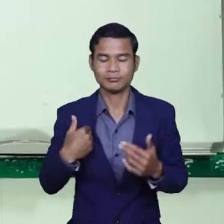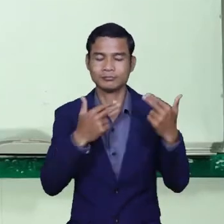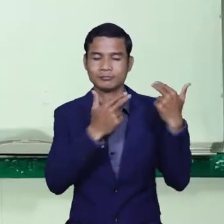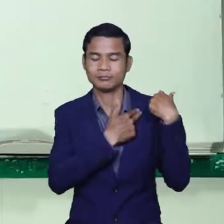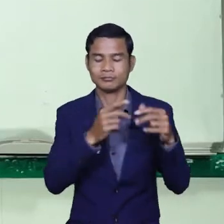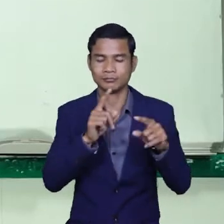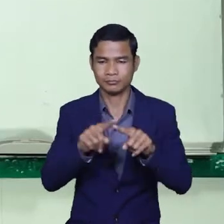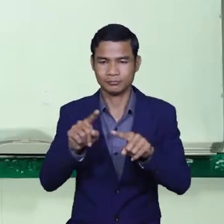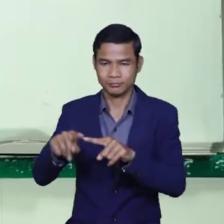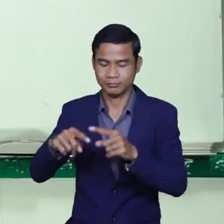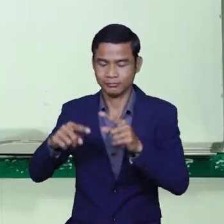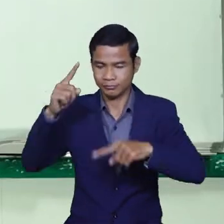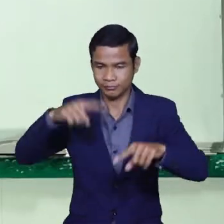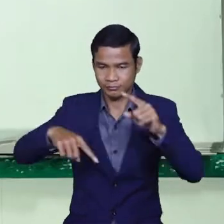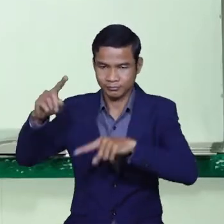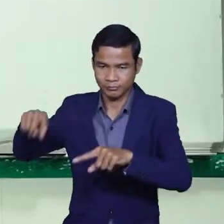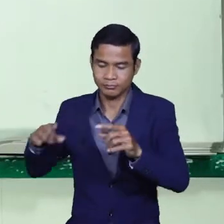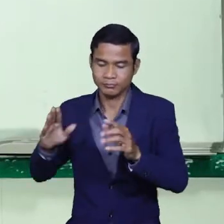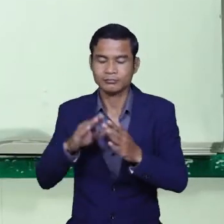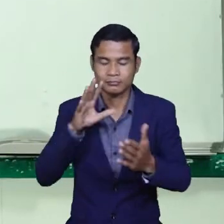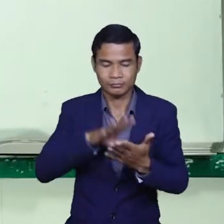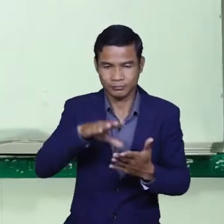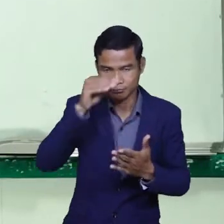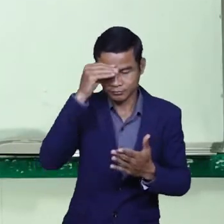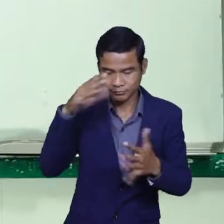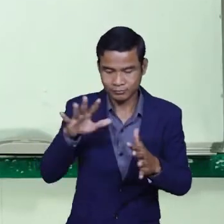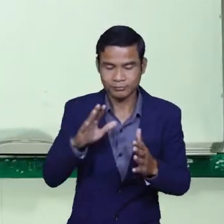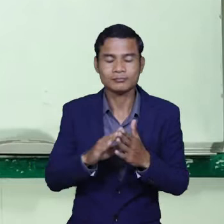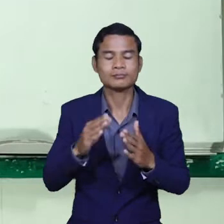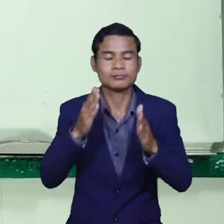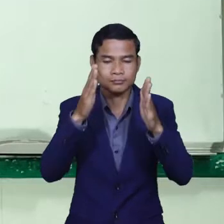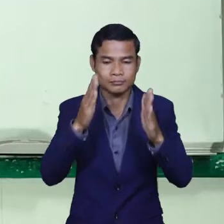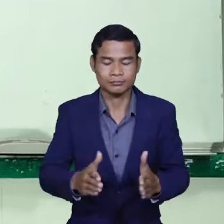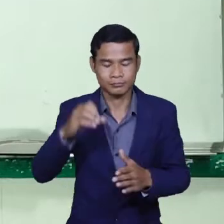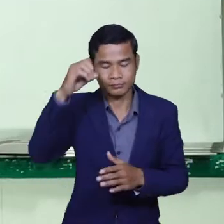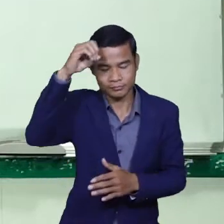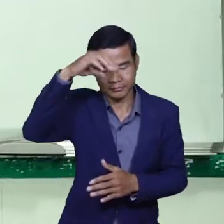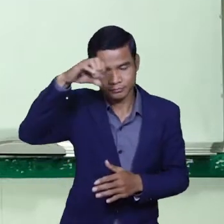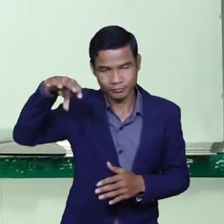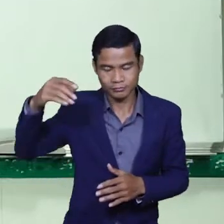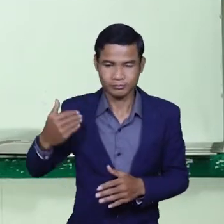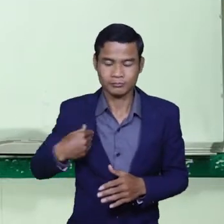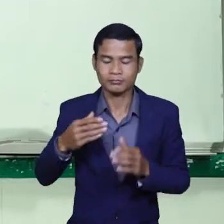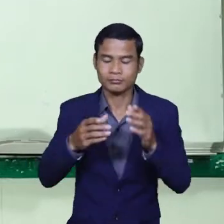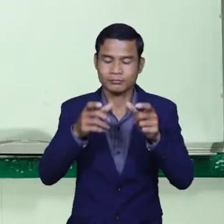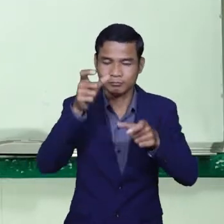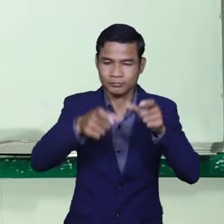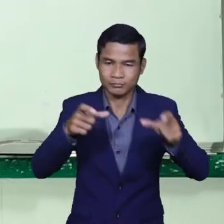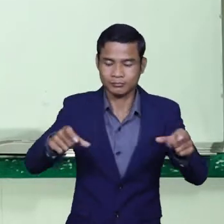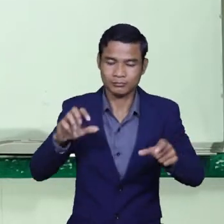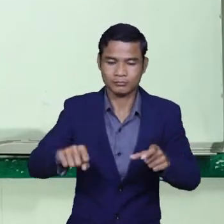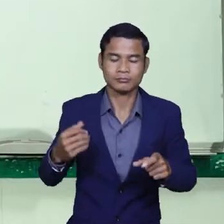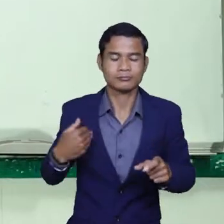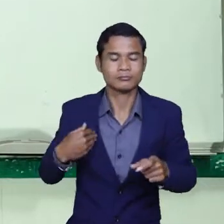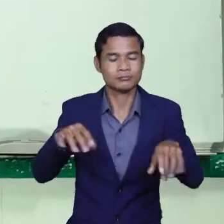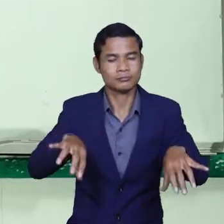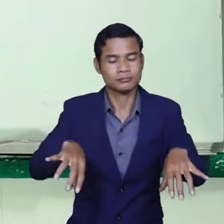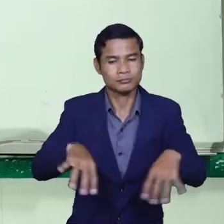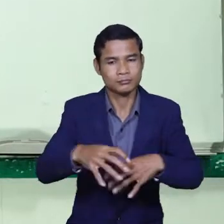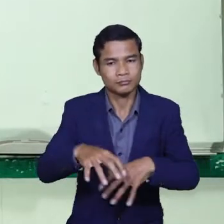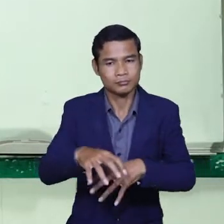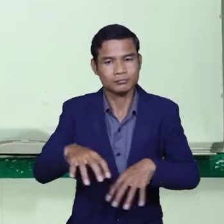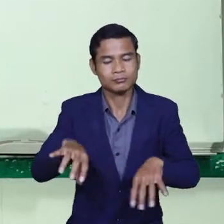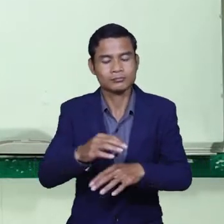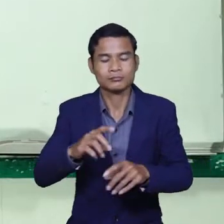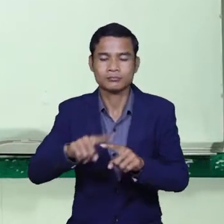ចាដែលយើងបានសិក្សារួចហើយណាកូនណាចាហើយមនុស្សយើងចារាល់ថ្ងៃចាមនុស្សម្នាក់ម្នាក់គឺតែងតែធ្វើសកម្មភាពចាផ្សេងផ្សេ